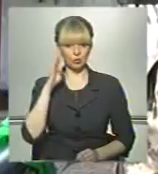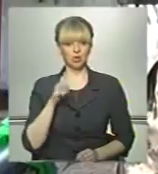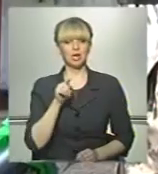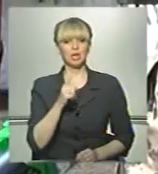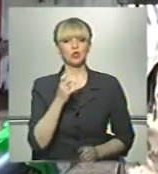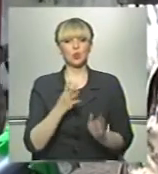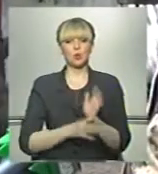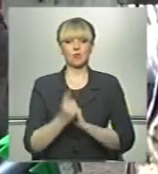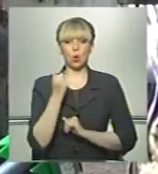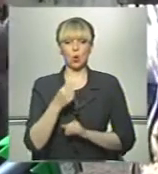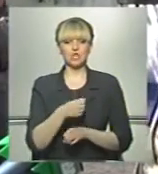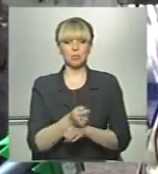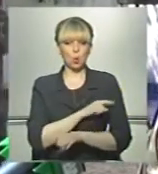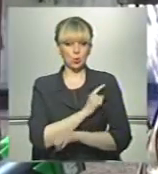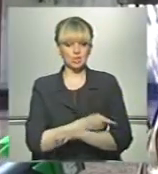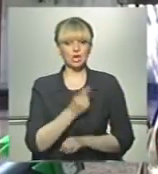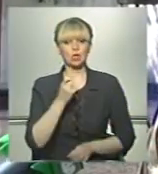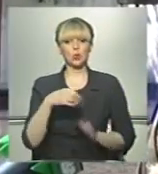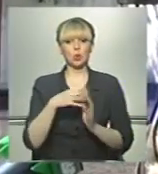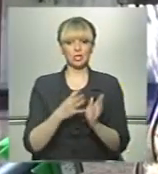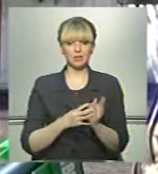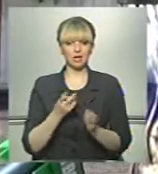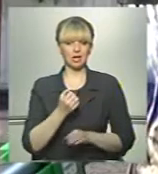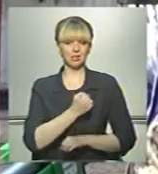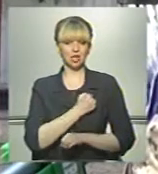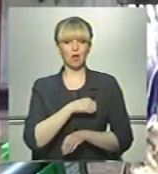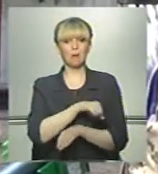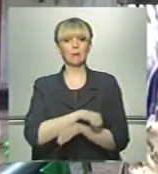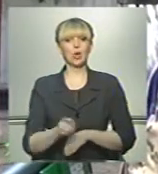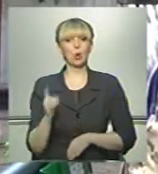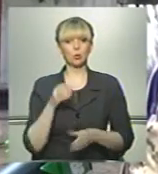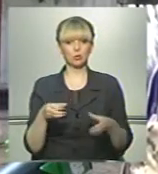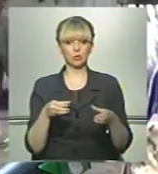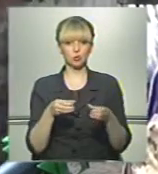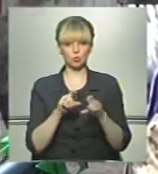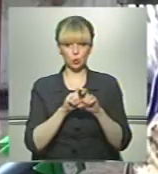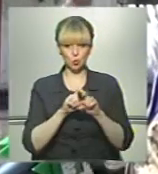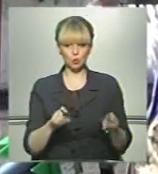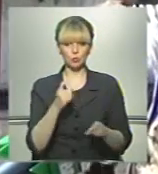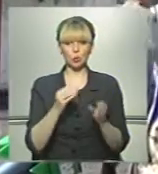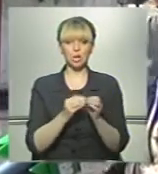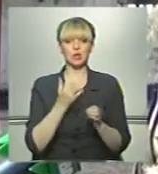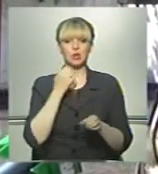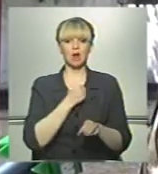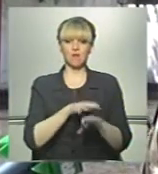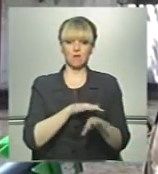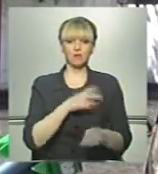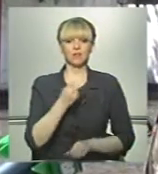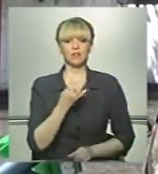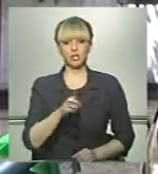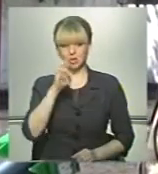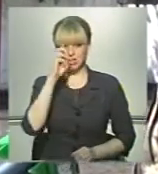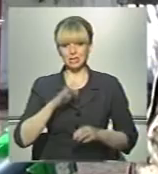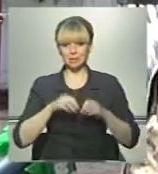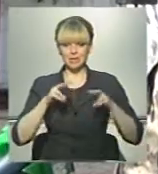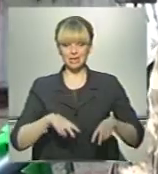них 191 для Збройних сил, 119 для Державної прикордонної служби, 110 Національної гвардії, 24 Державна